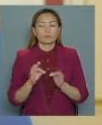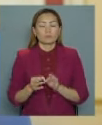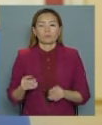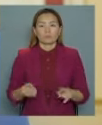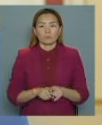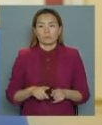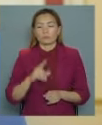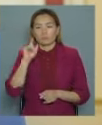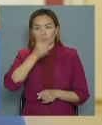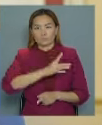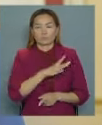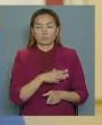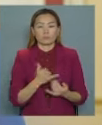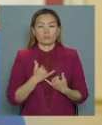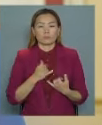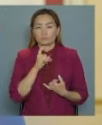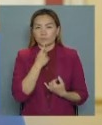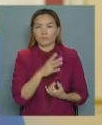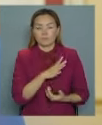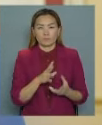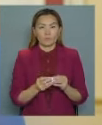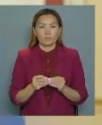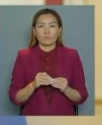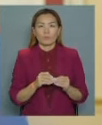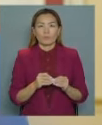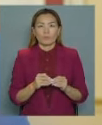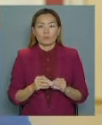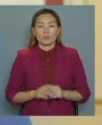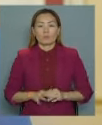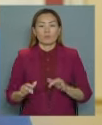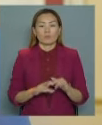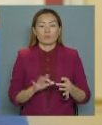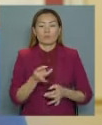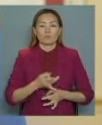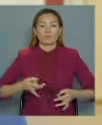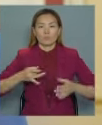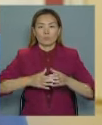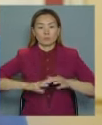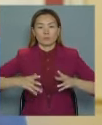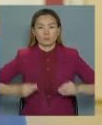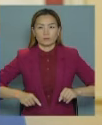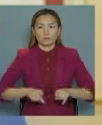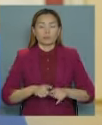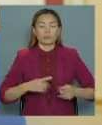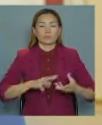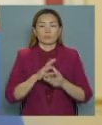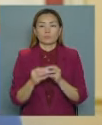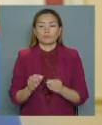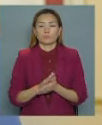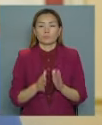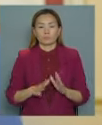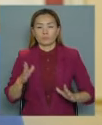этом учебном году была для меня немного сложной. Это потому, что проводилась на республиканском уровне. Однако в результате